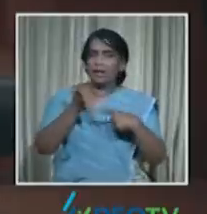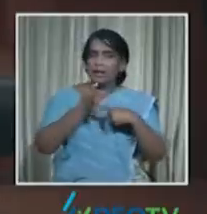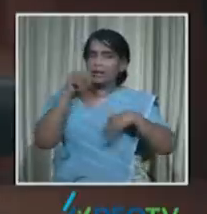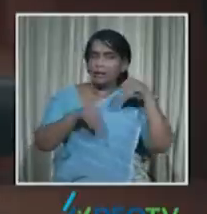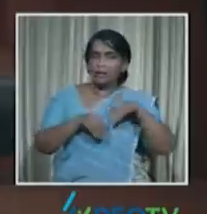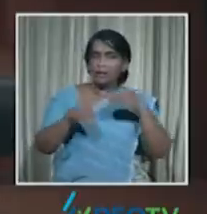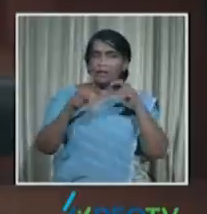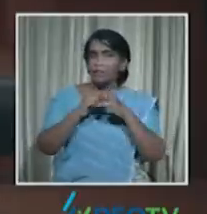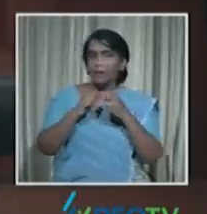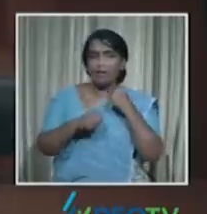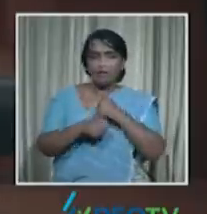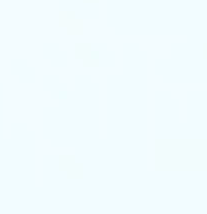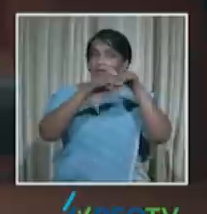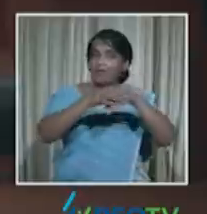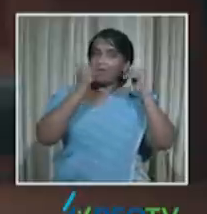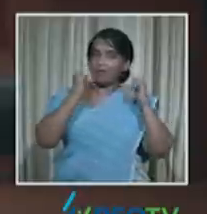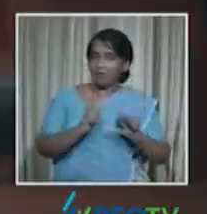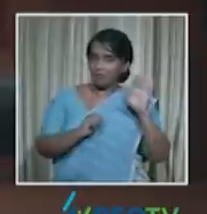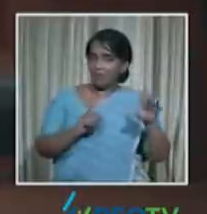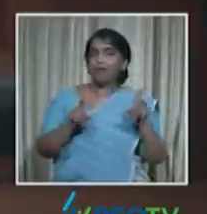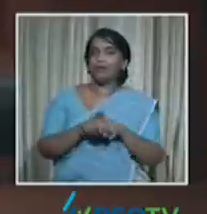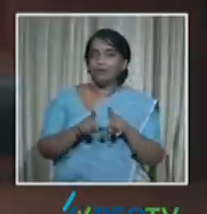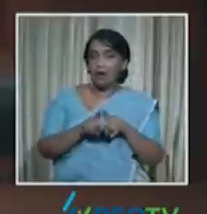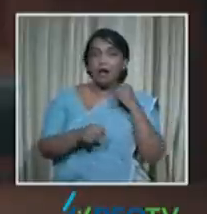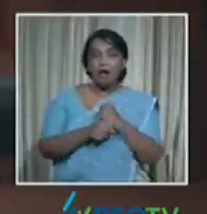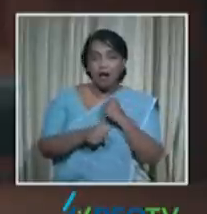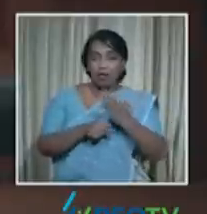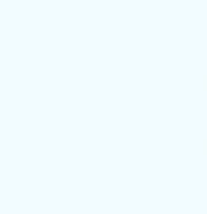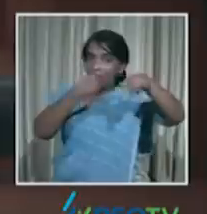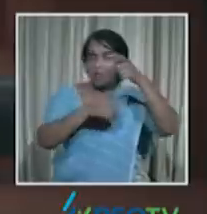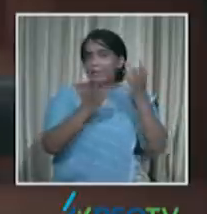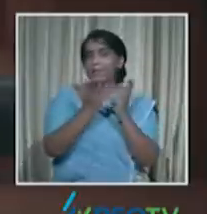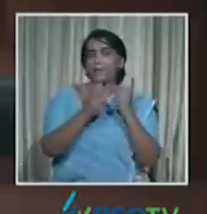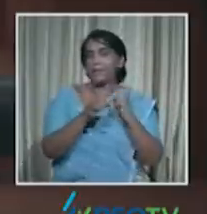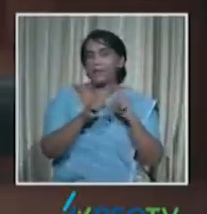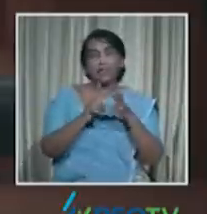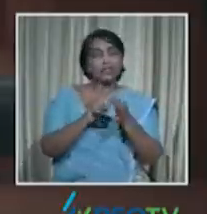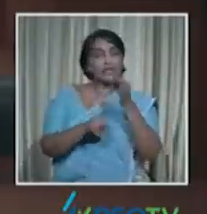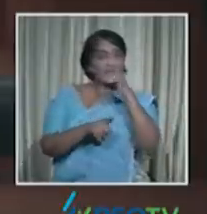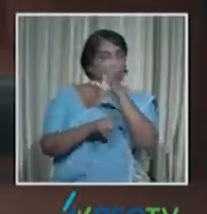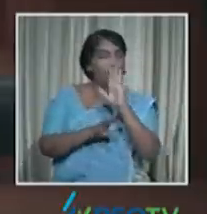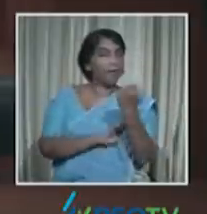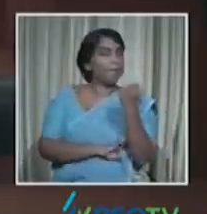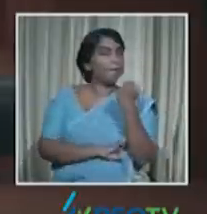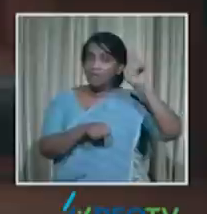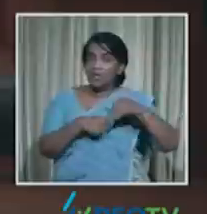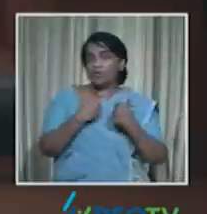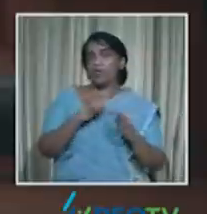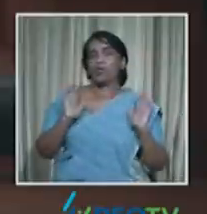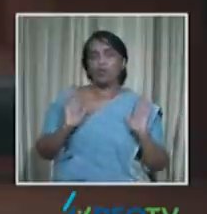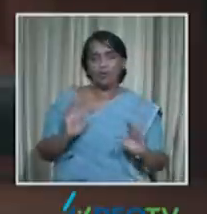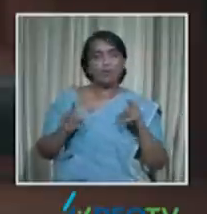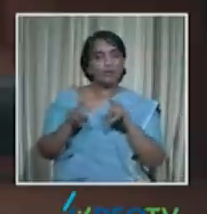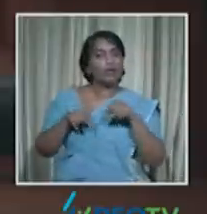තිබෙන ආණ්ඩු අස්ථාවරභාවය පිළිබඳ ප්‍රශ්නයක් නෙවෙයි ඒ නිසා මේ ආණ්ඩුවේ ඔලුගෙඩි පිළිබඳ ප්‍රශ්නයක් කො ජනාධිපතිවරයාට පැවරී තිබෙන බලතල පිළිබඳ ප්‍රශ්නයක් නෙවෙයි ඒ